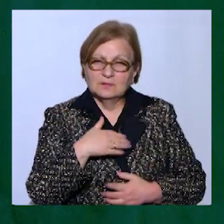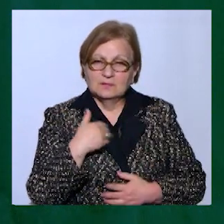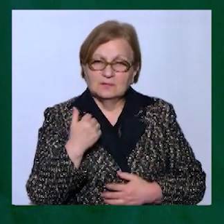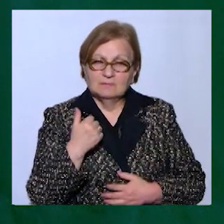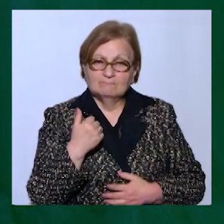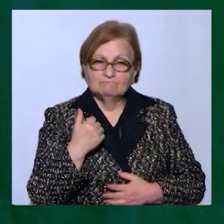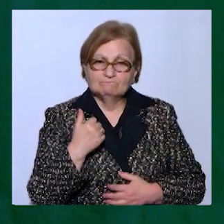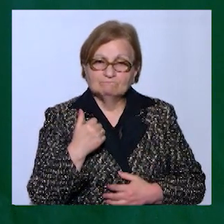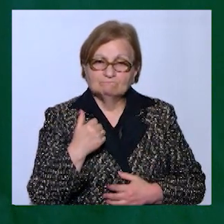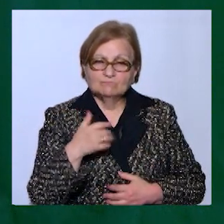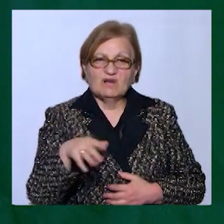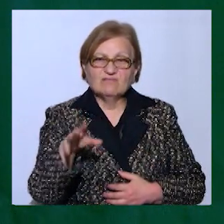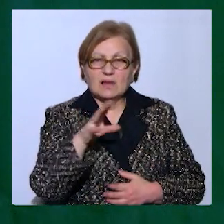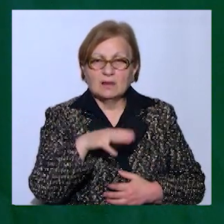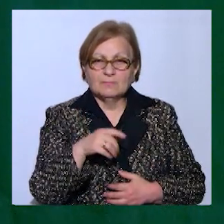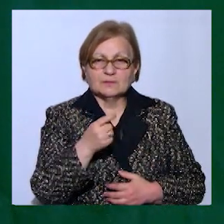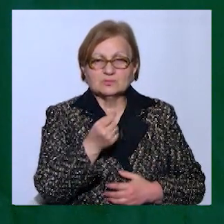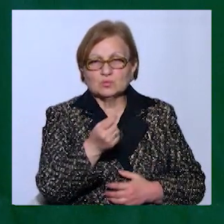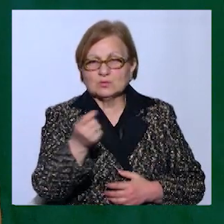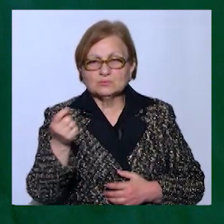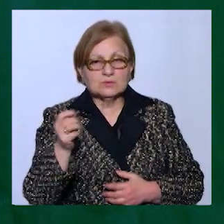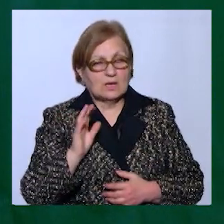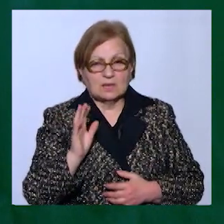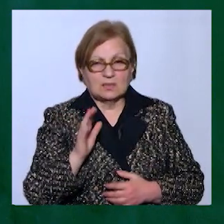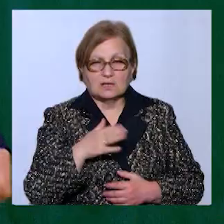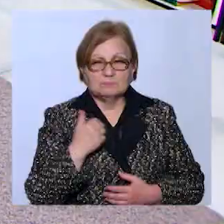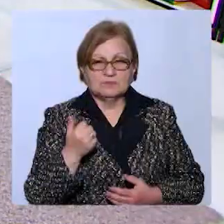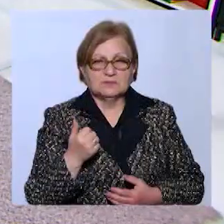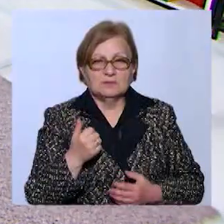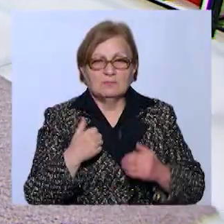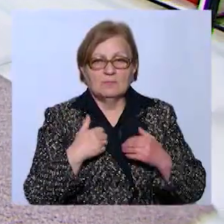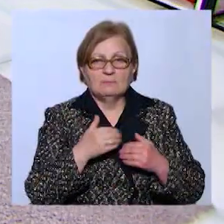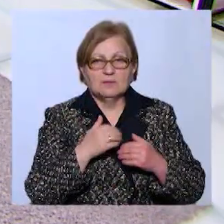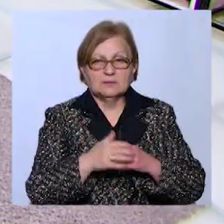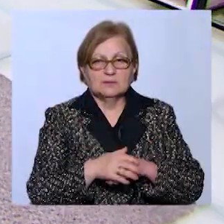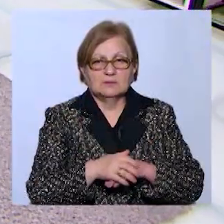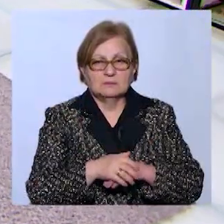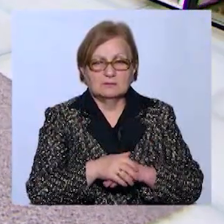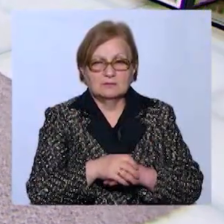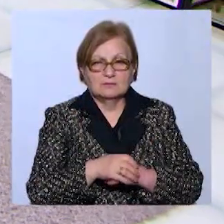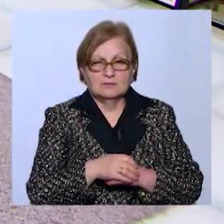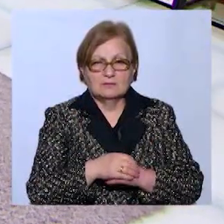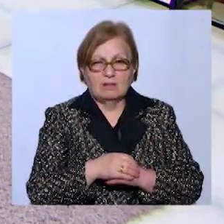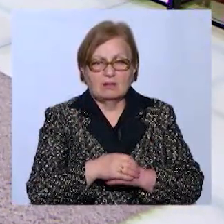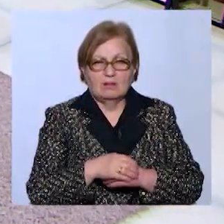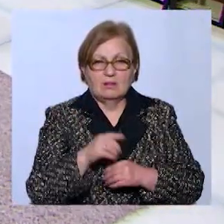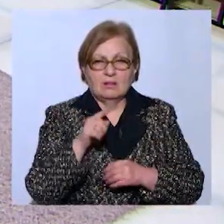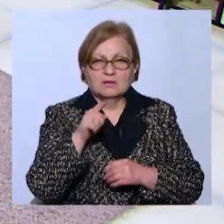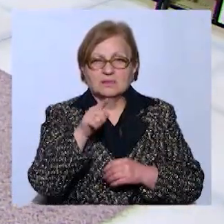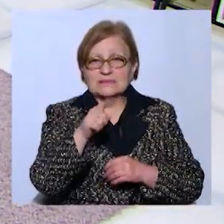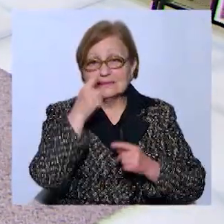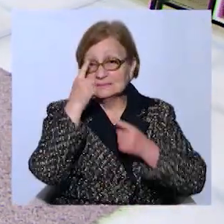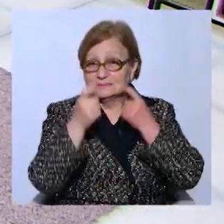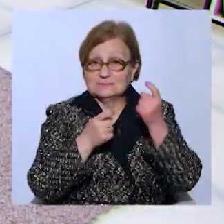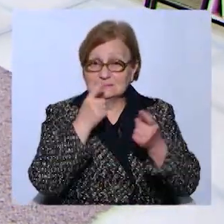ცოტაფერი იყო, ყველაფერზე ცოტა და ფაქტობრივად არაფერი. არა. მინდა რომ ეს ცნებები